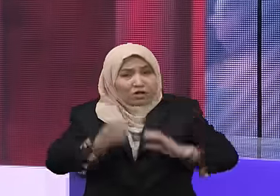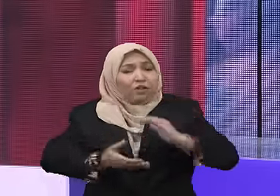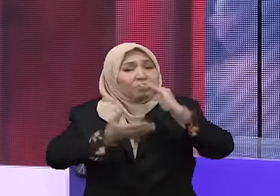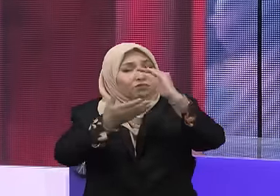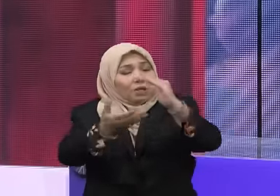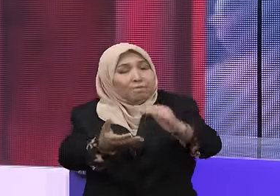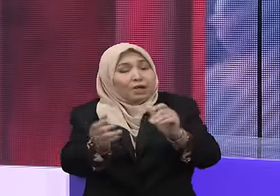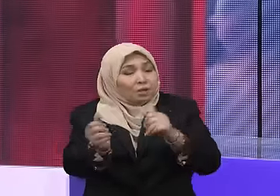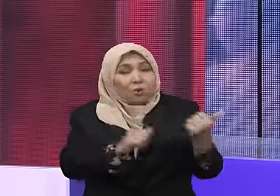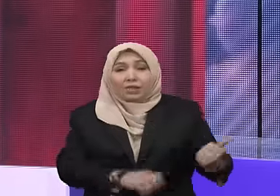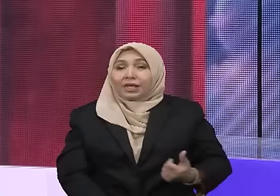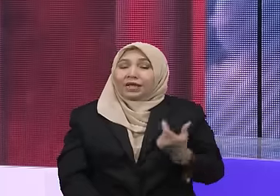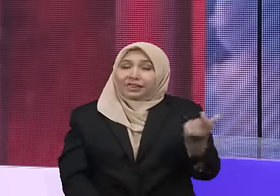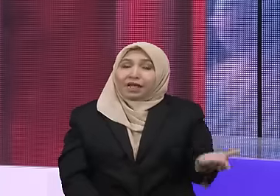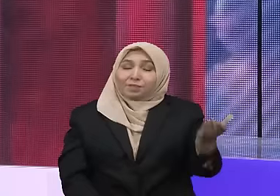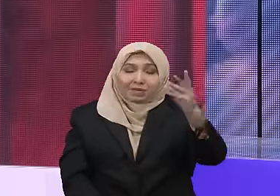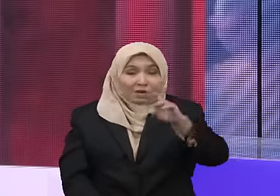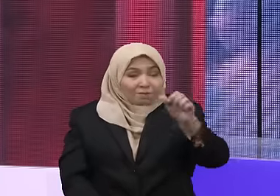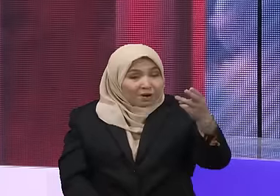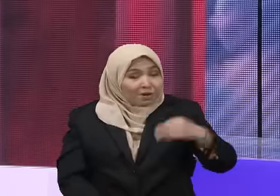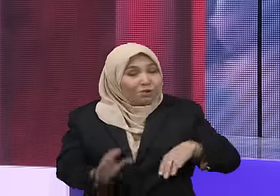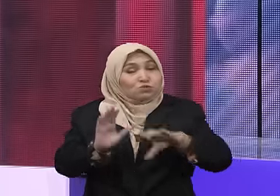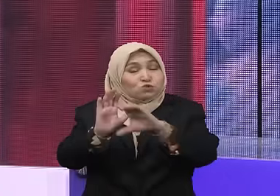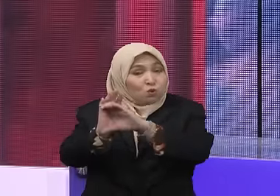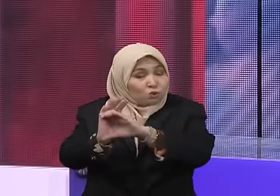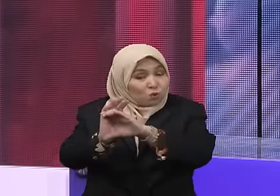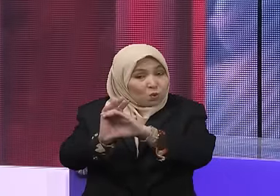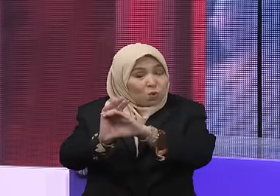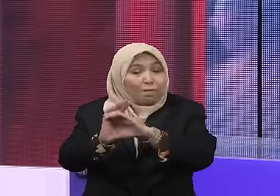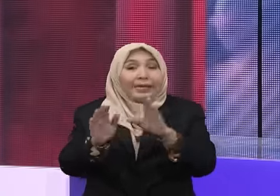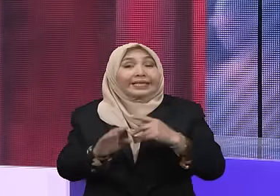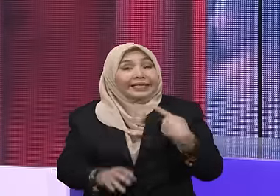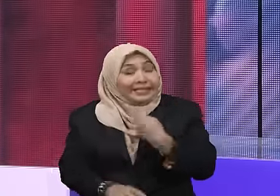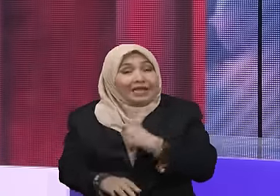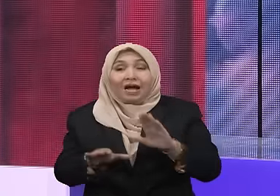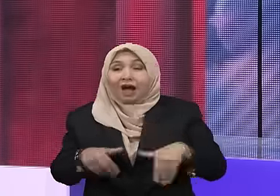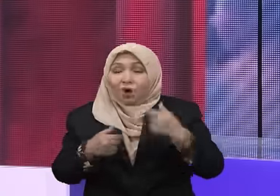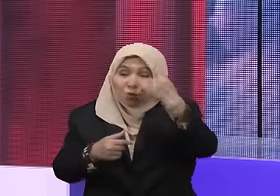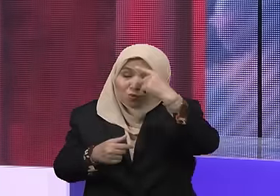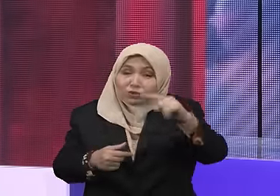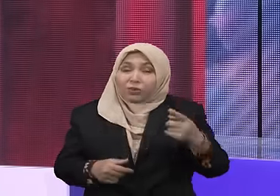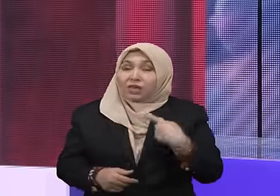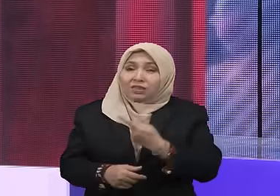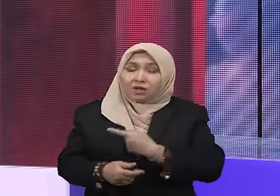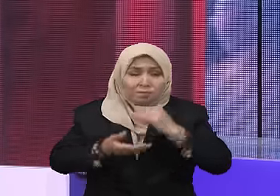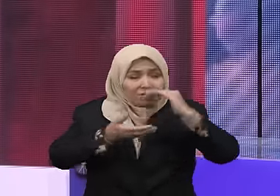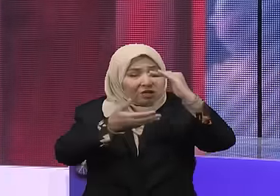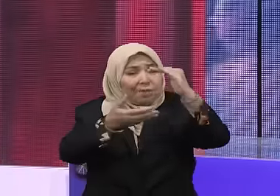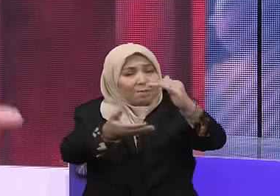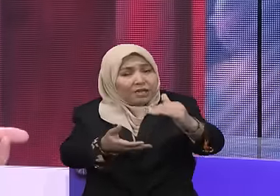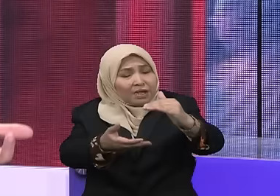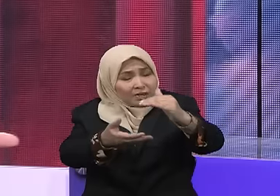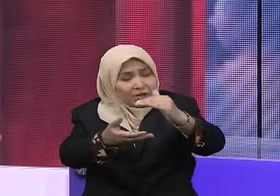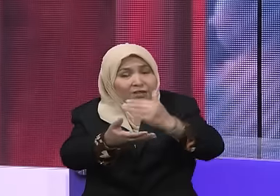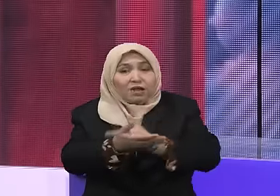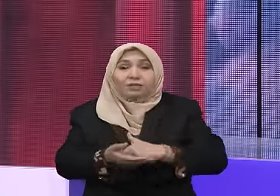disampaikannya oleh Nabi Ibrahim sebagai contoh teladan kepada kita, bagaimana untuk menyampaikan mesej